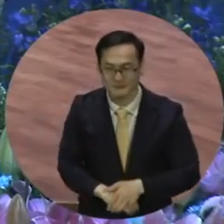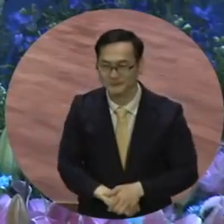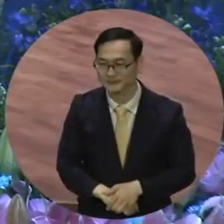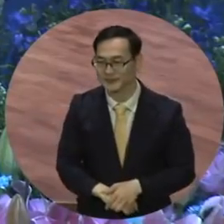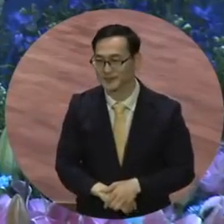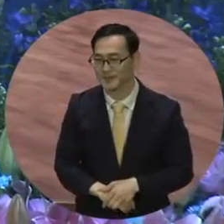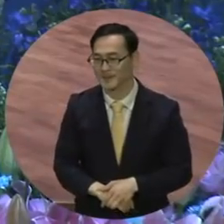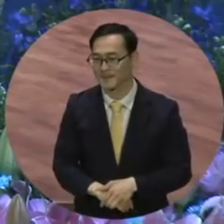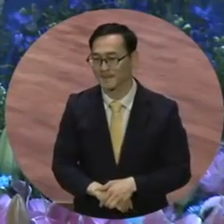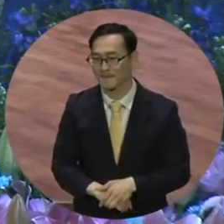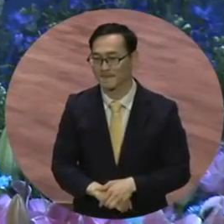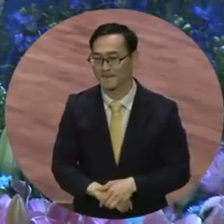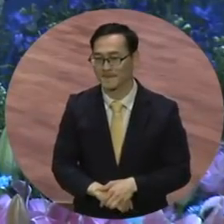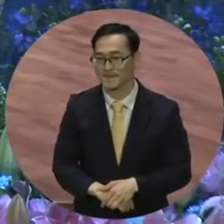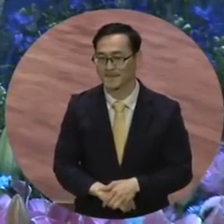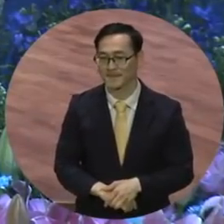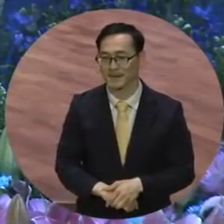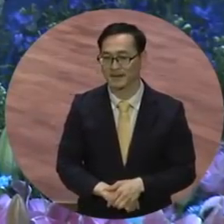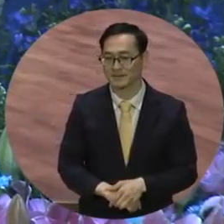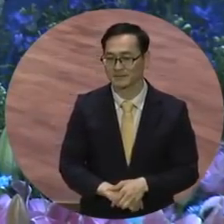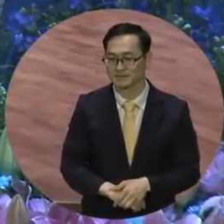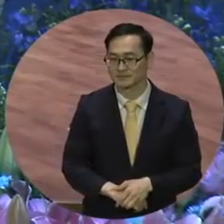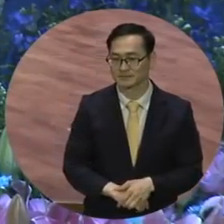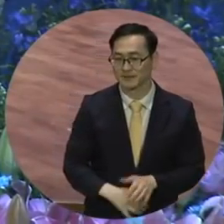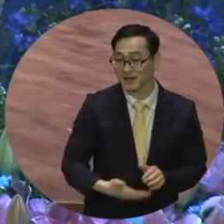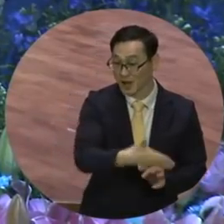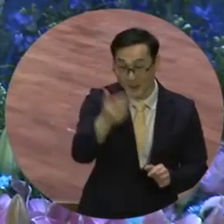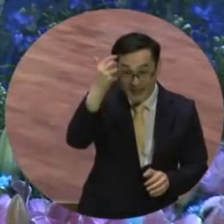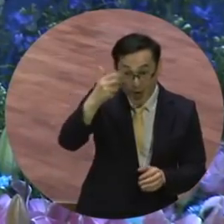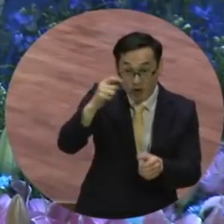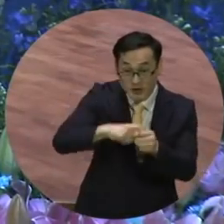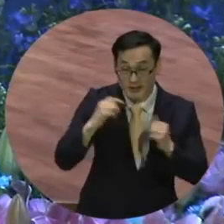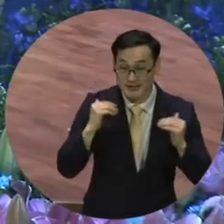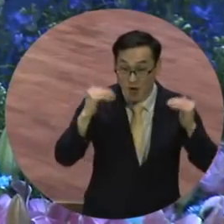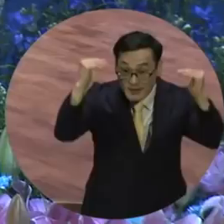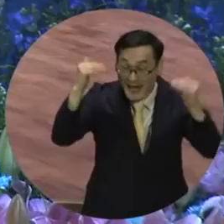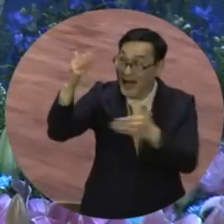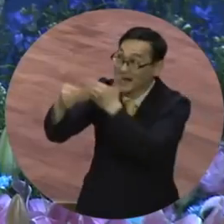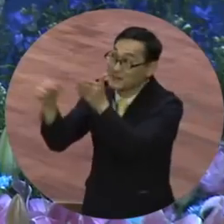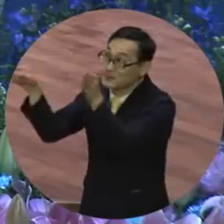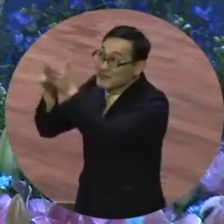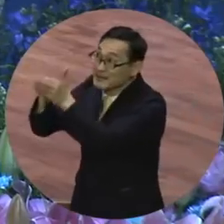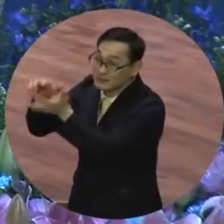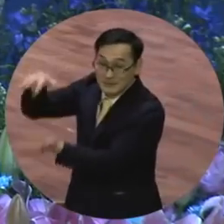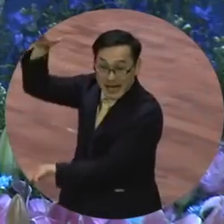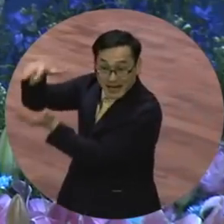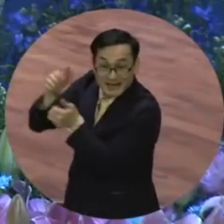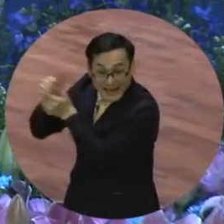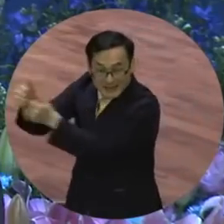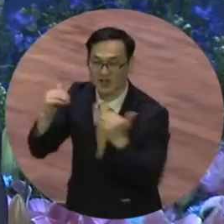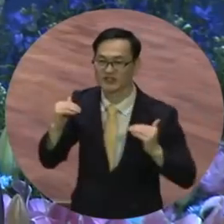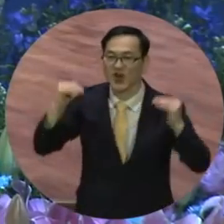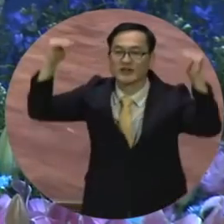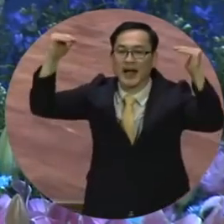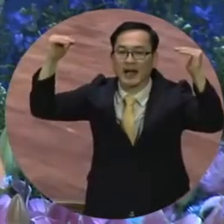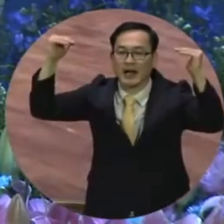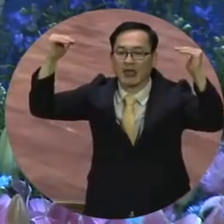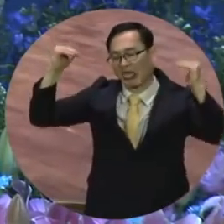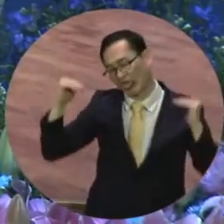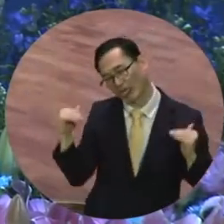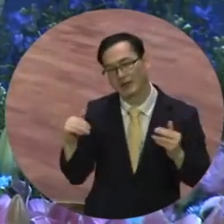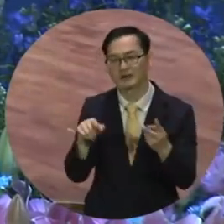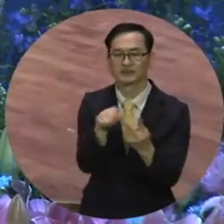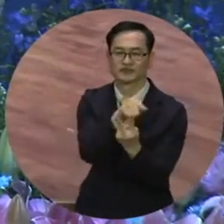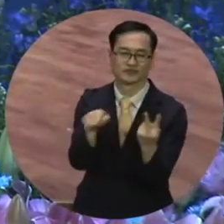당신의 크기는 하나님을 믿는 믿음만큼 큰다니까요. 더 말할 필요 없어요. 너